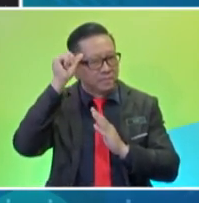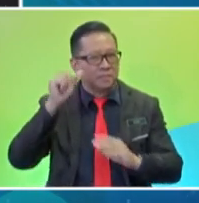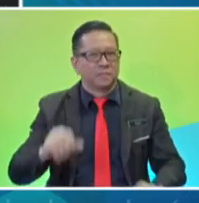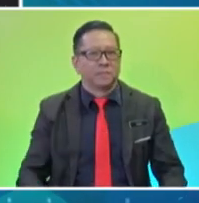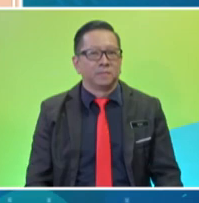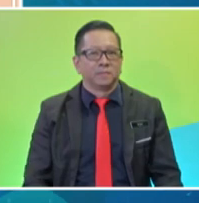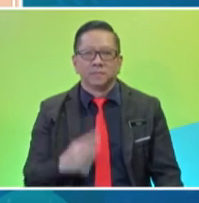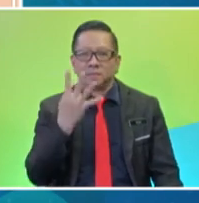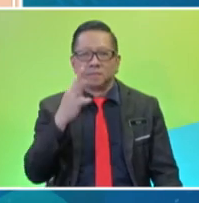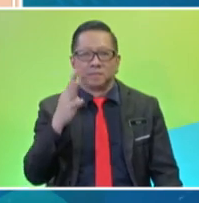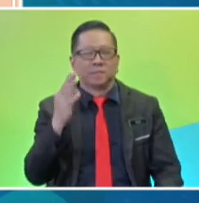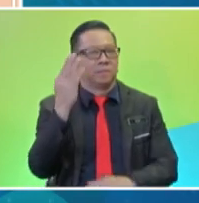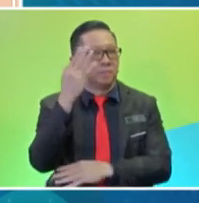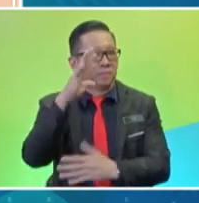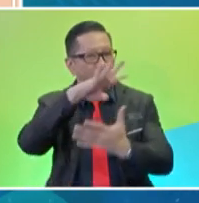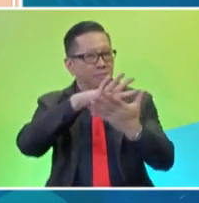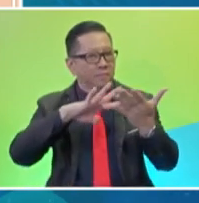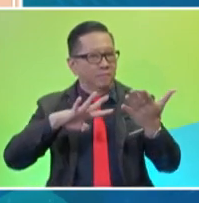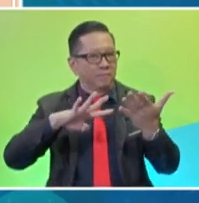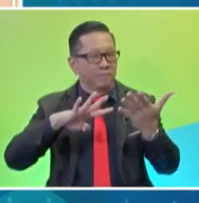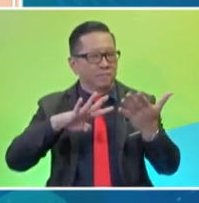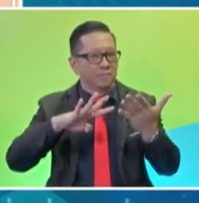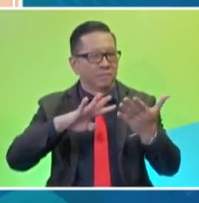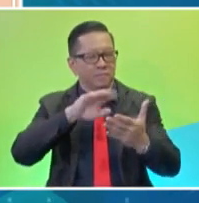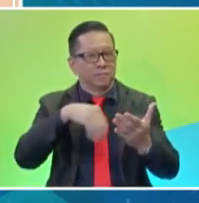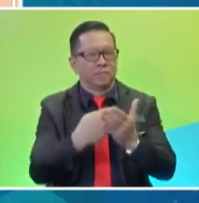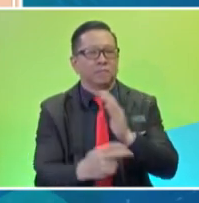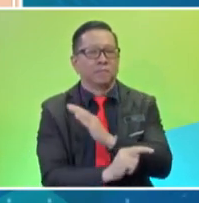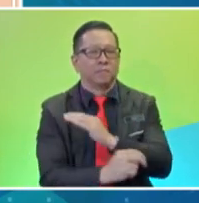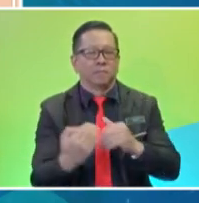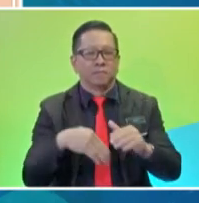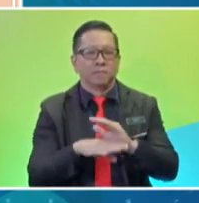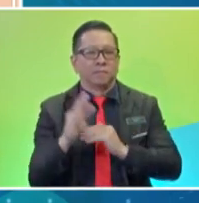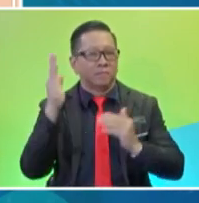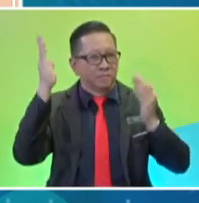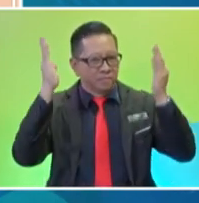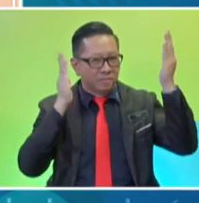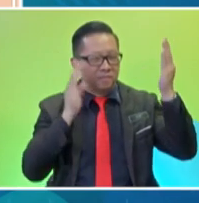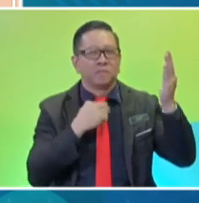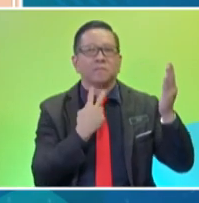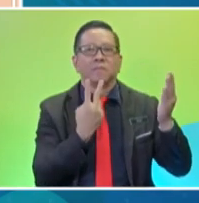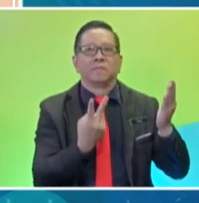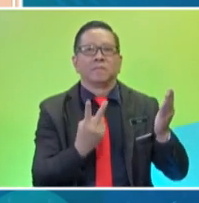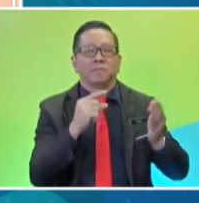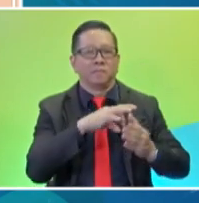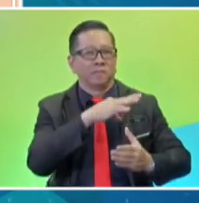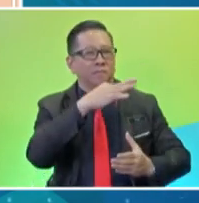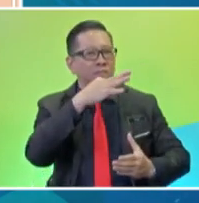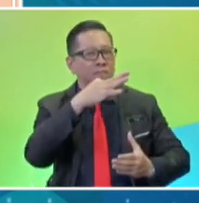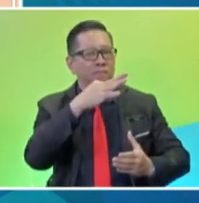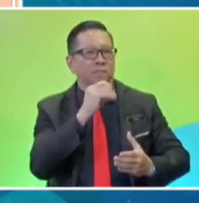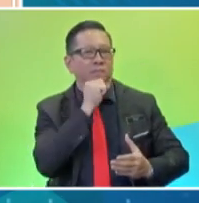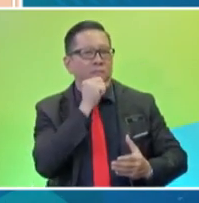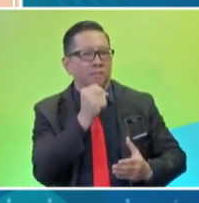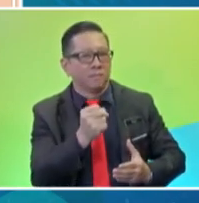14 melintang jalurnya semua negeri dalam Malaysia satu suara satu semangat itu sumpah